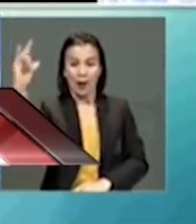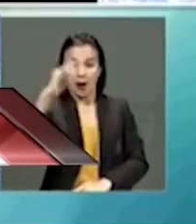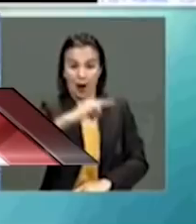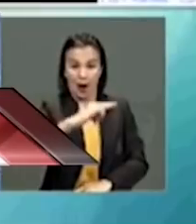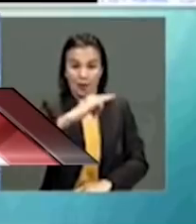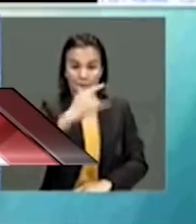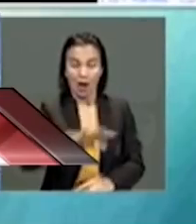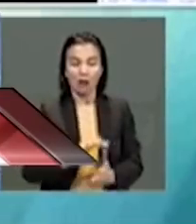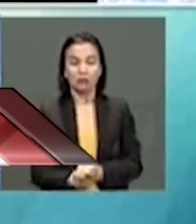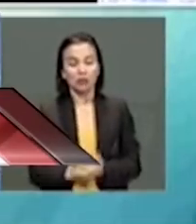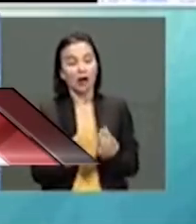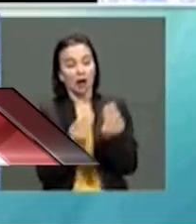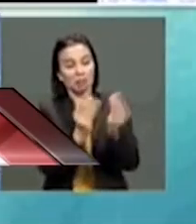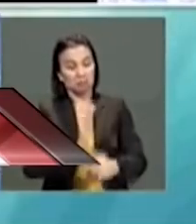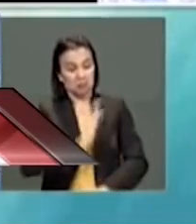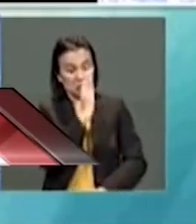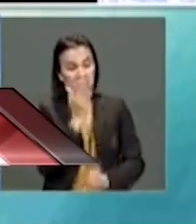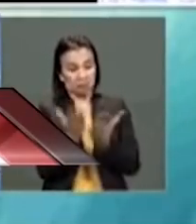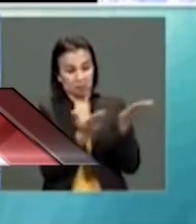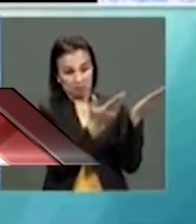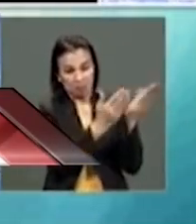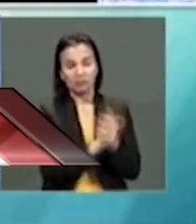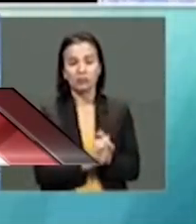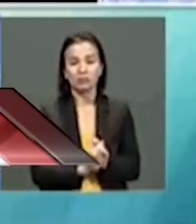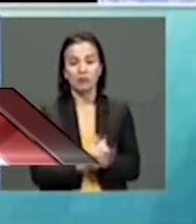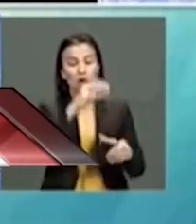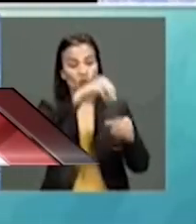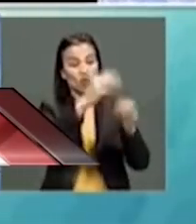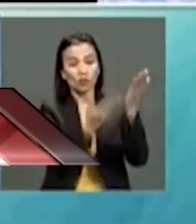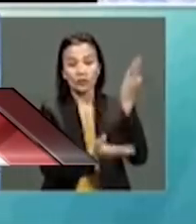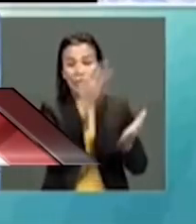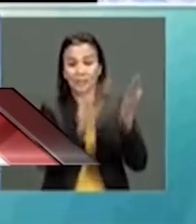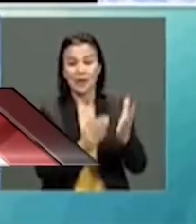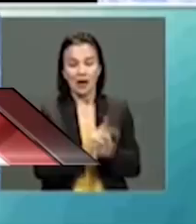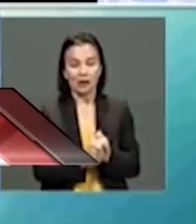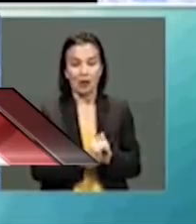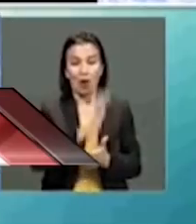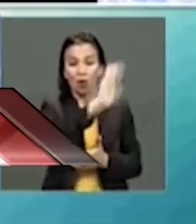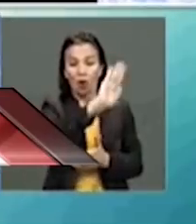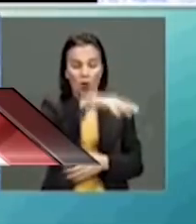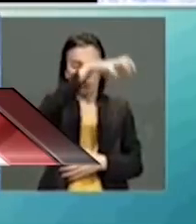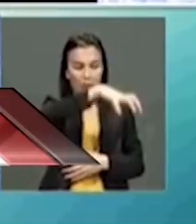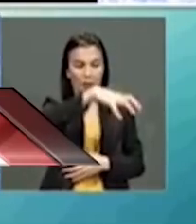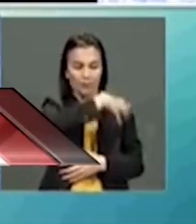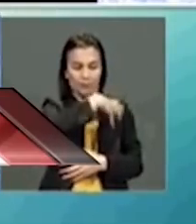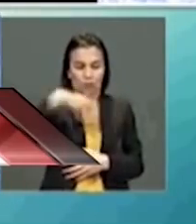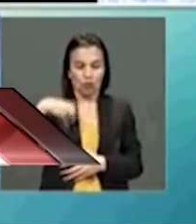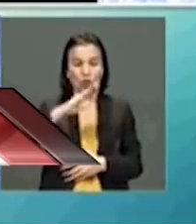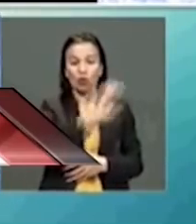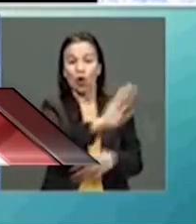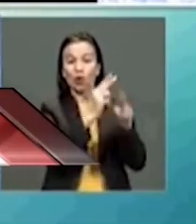อรันทีนนะครับหรือถ้าจะเรียกในคำของเราว่าเป็น organizational quarantine ก็ได้นะครับซึ่งก็เ